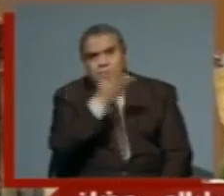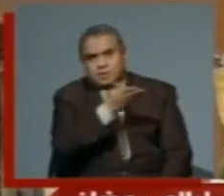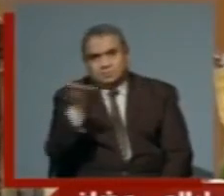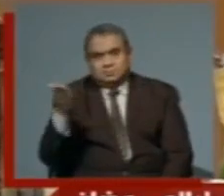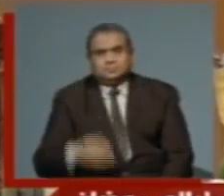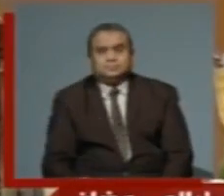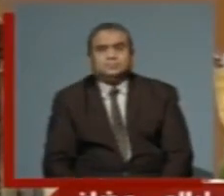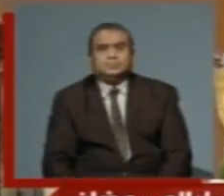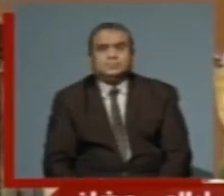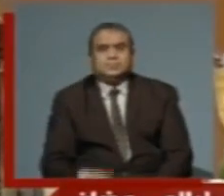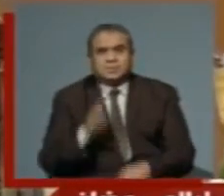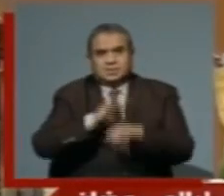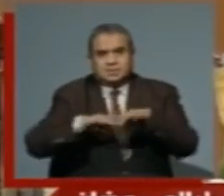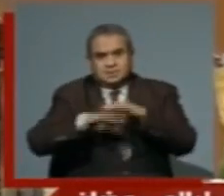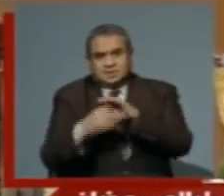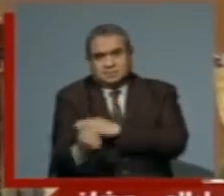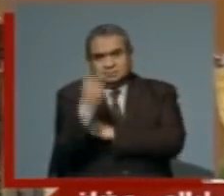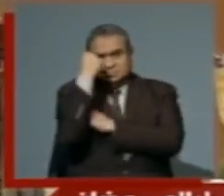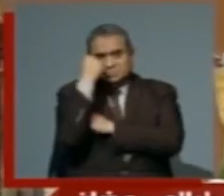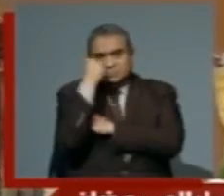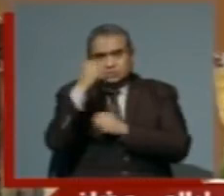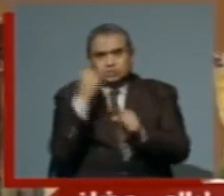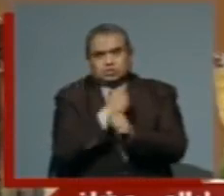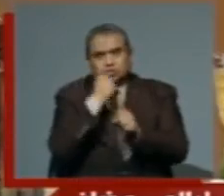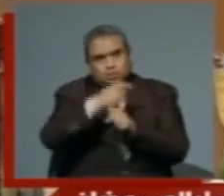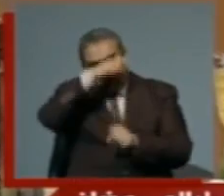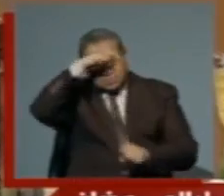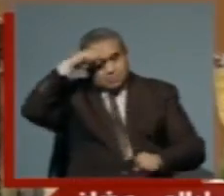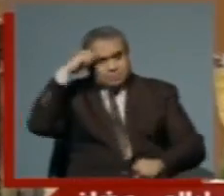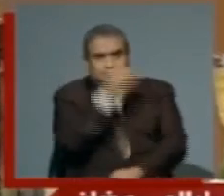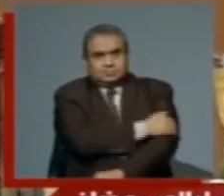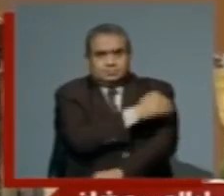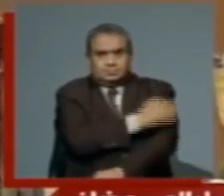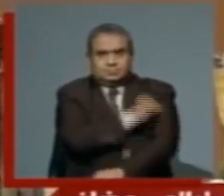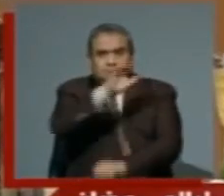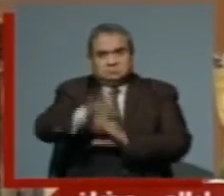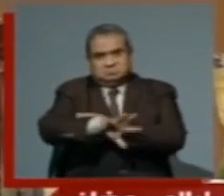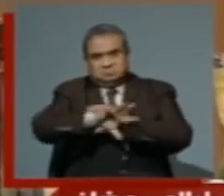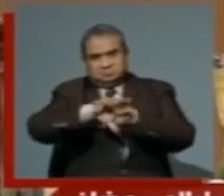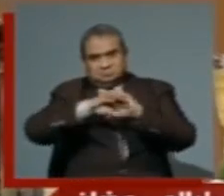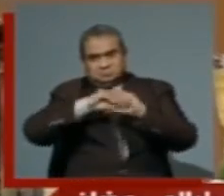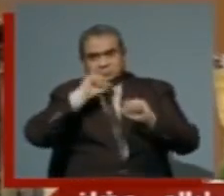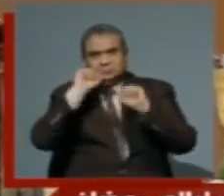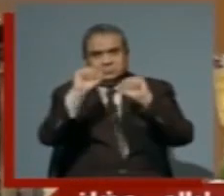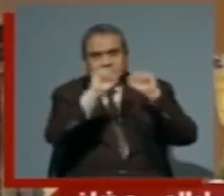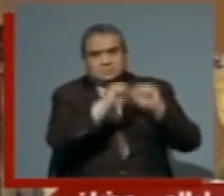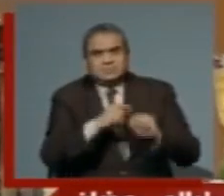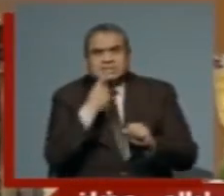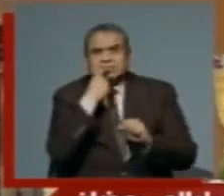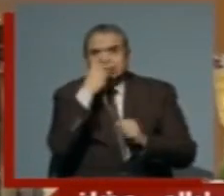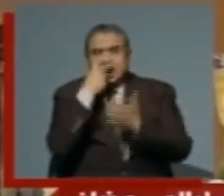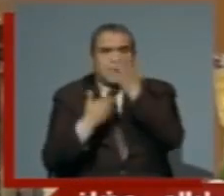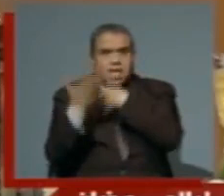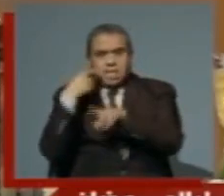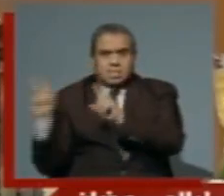الايد العفيه اللي بتشتغل وبتعمل الاعمال الرائعه ديت على مدى السنين اللي فاتت يعني